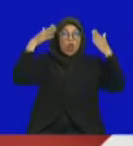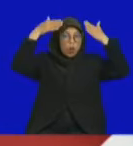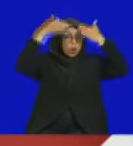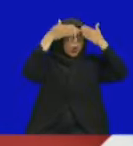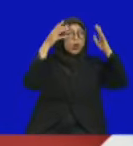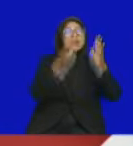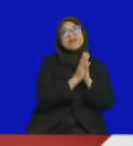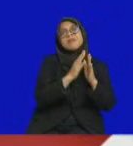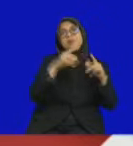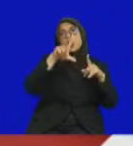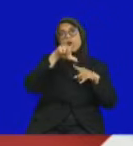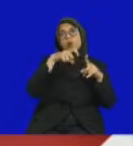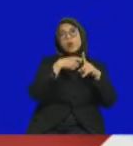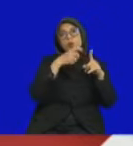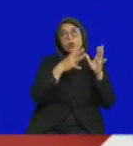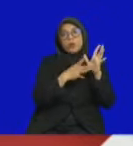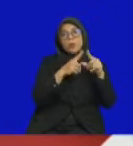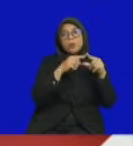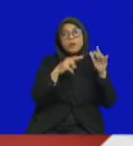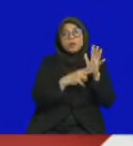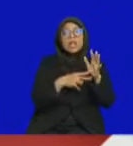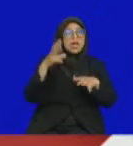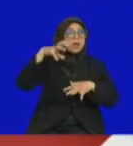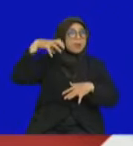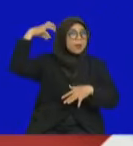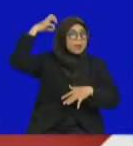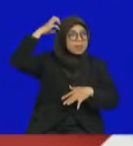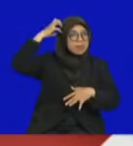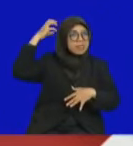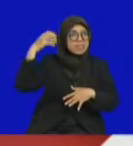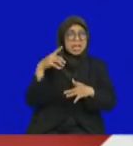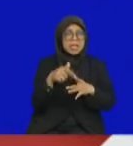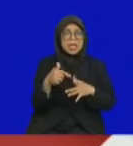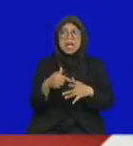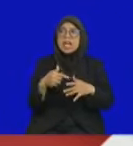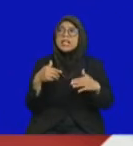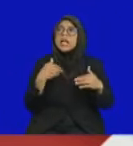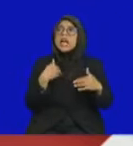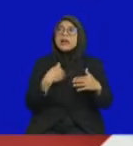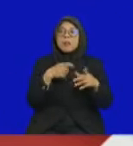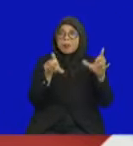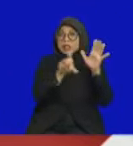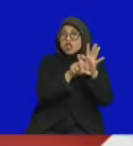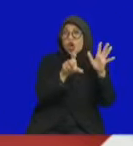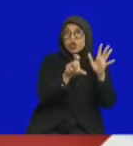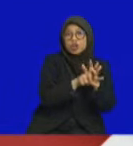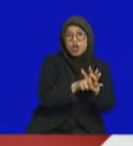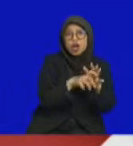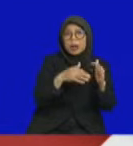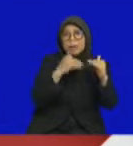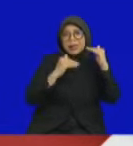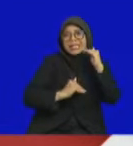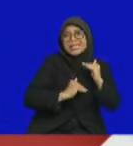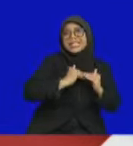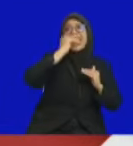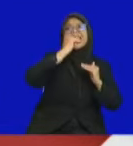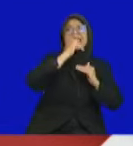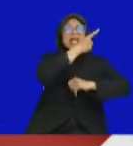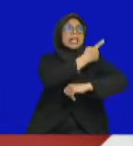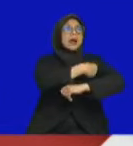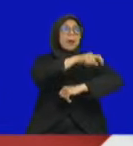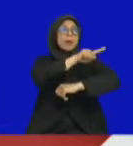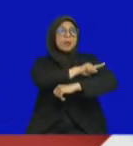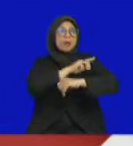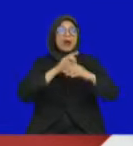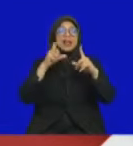bahwa kita akan mengembangkan kepimpinan yang transformastif dan kemudian kita juga memberikan ketelandan sekaligus kemudian kita akan meningkatkan kapasitas dan